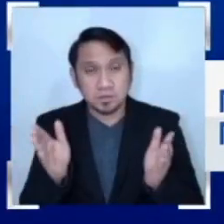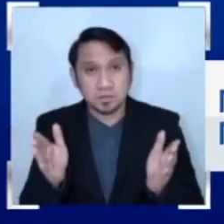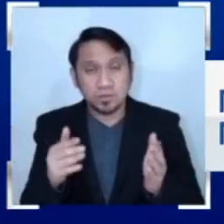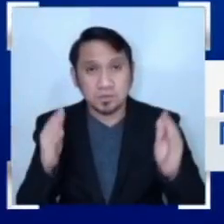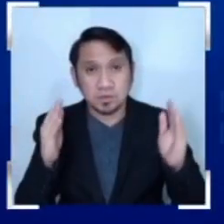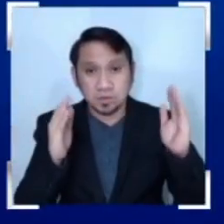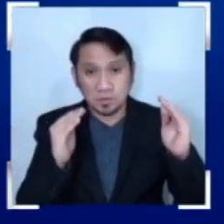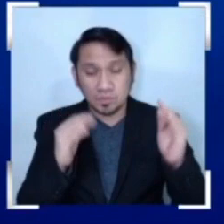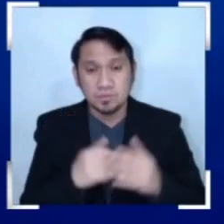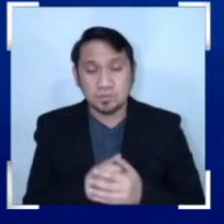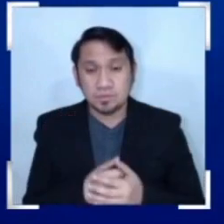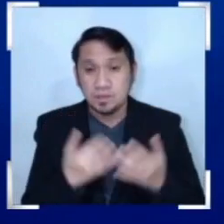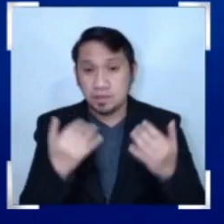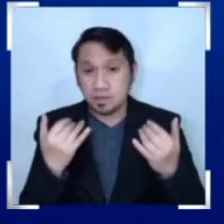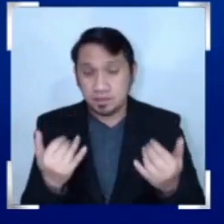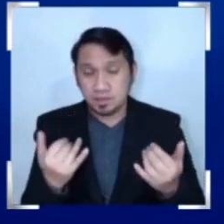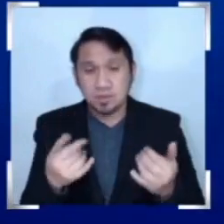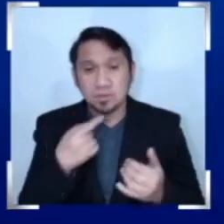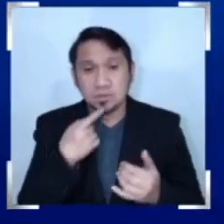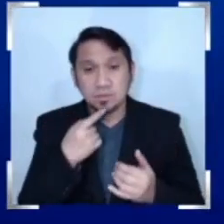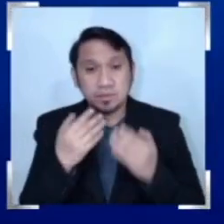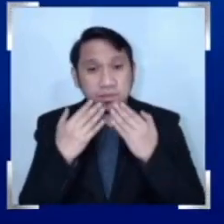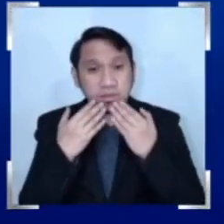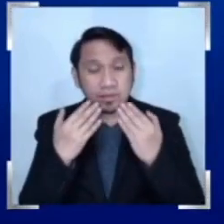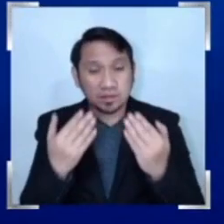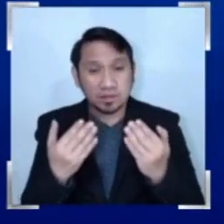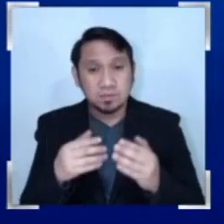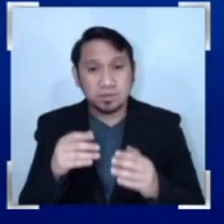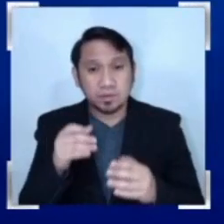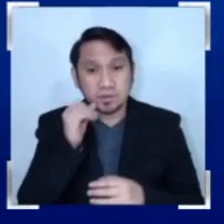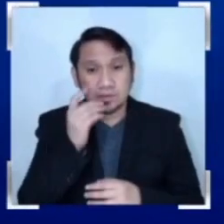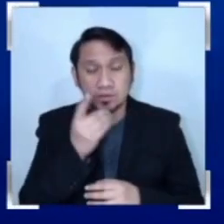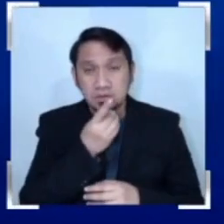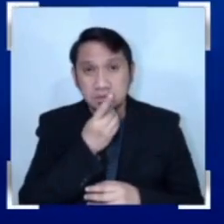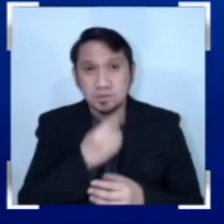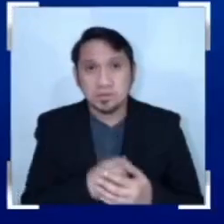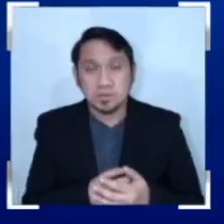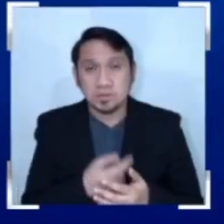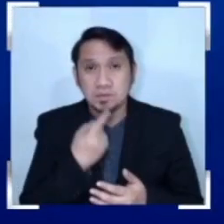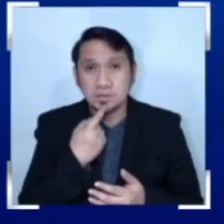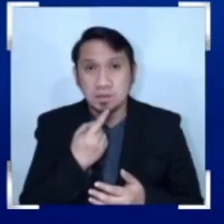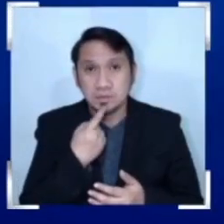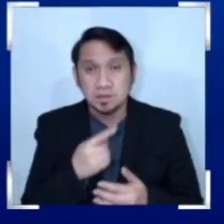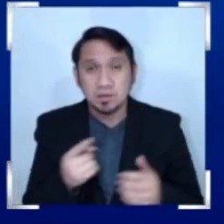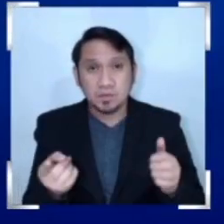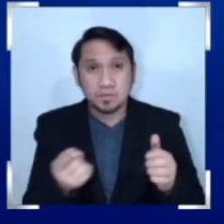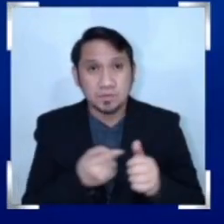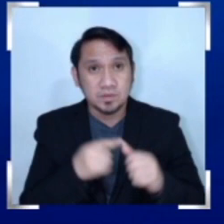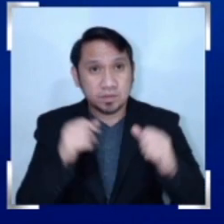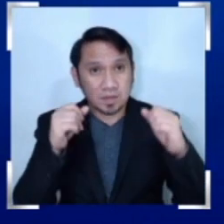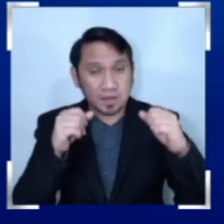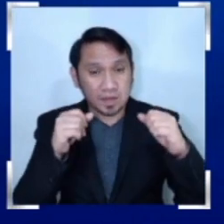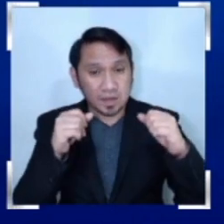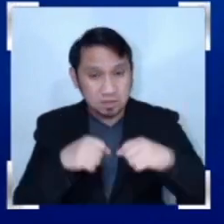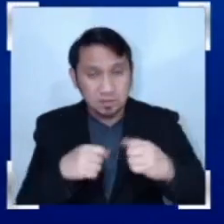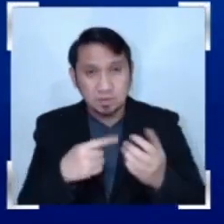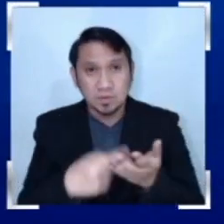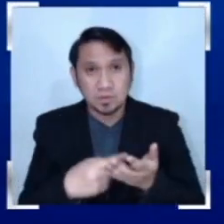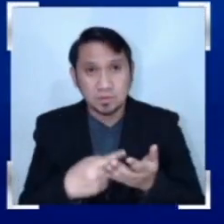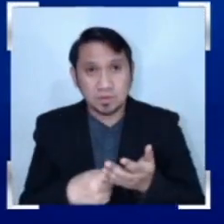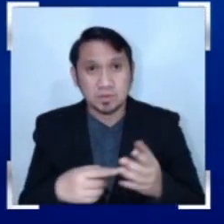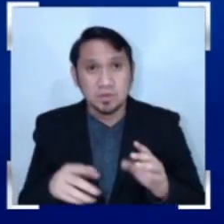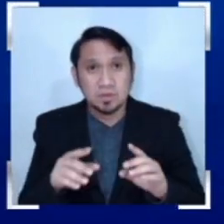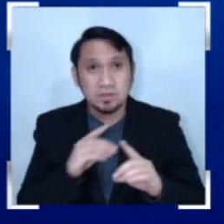Sa isang pahayag, pinasalamatan ni Mayor Sara si Marcos. Sinabi niyang una nilang napag-usapan ng Department of National Defense bago